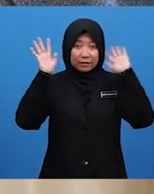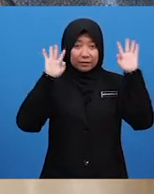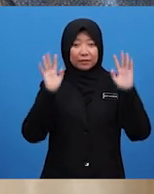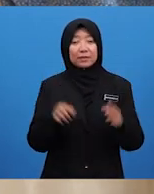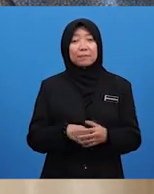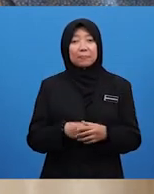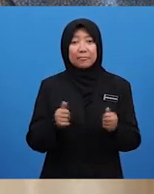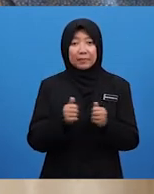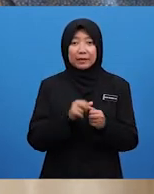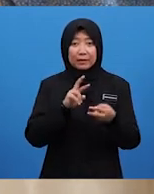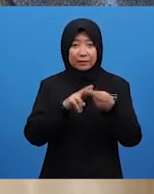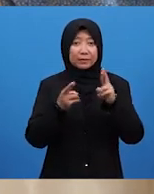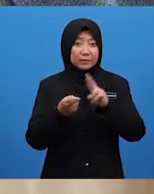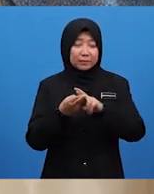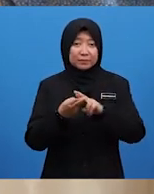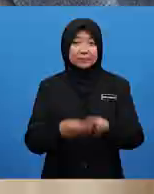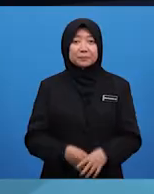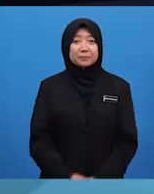kreativiti bersama rakan.